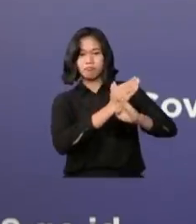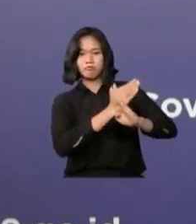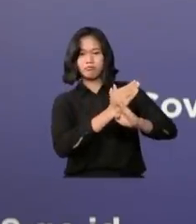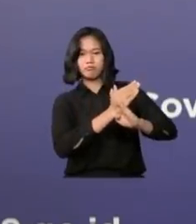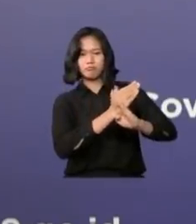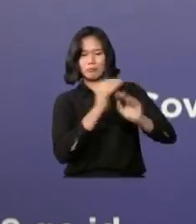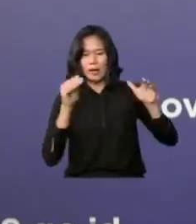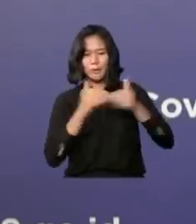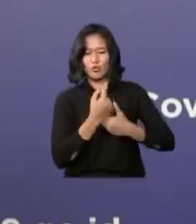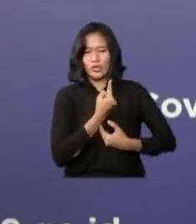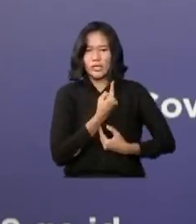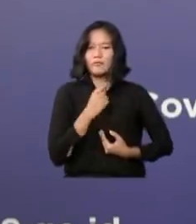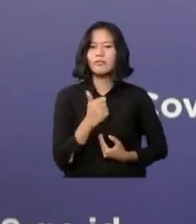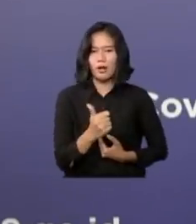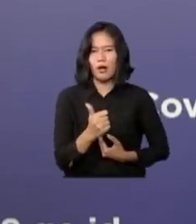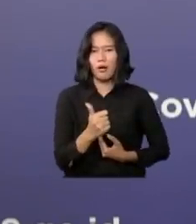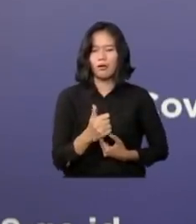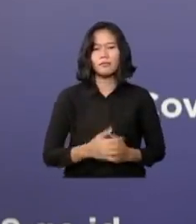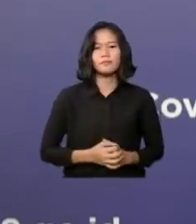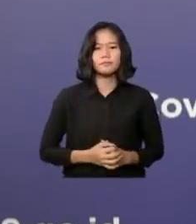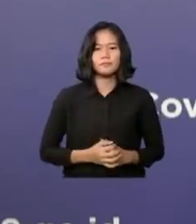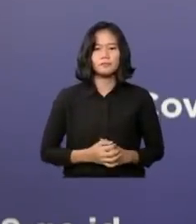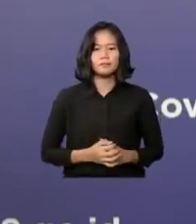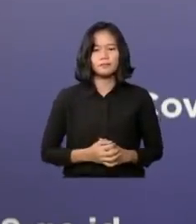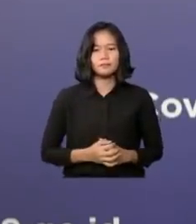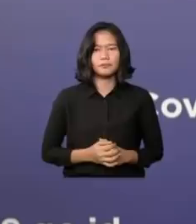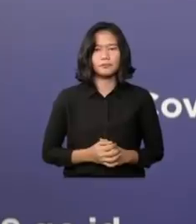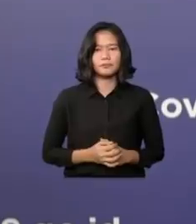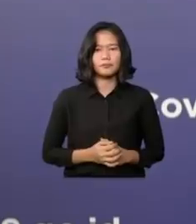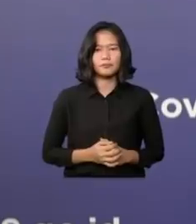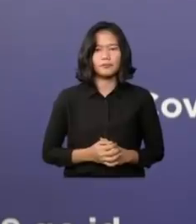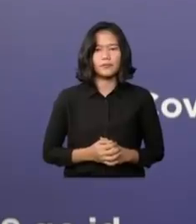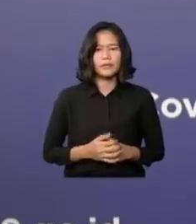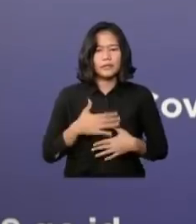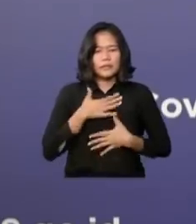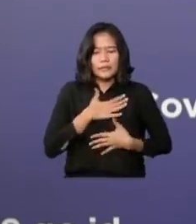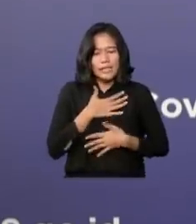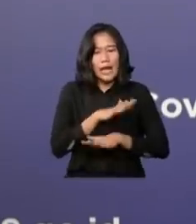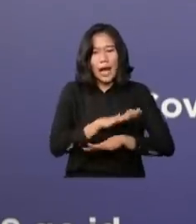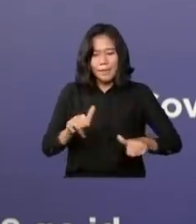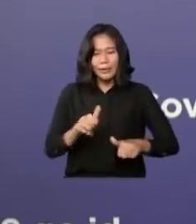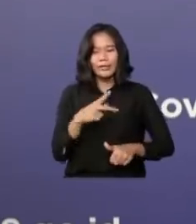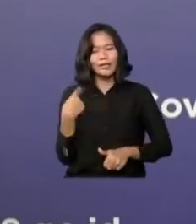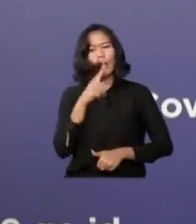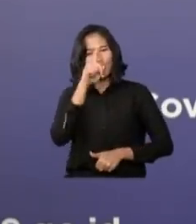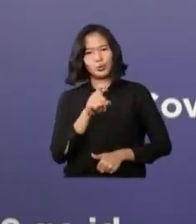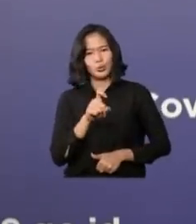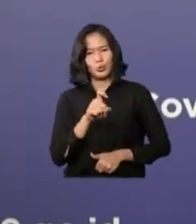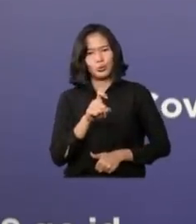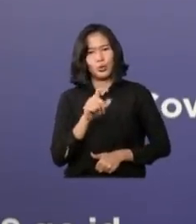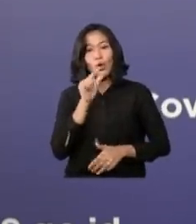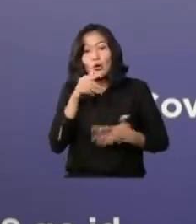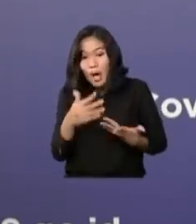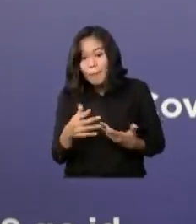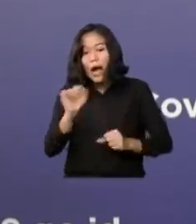jaminan bahwa kita aman dari kemungkinan tertular. Rasa aman ini yang dibutuhkan agar kita bisa